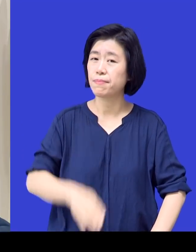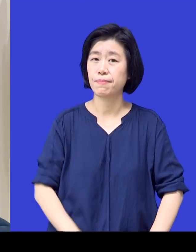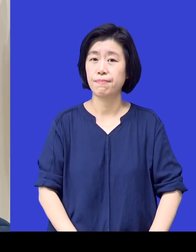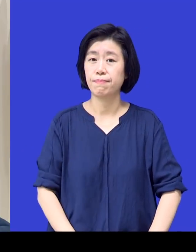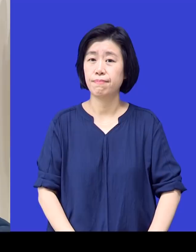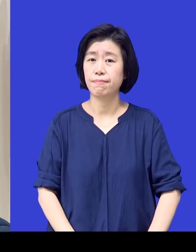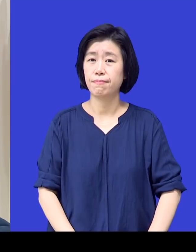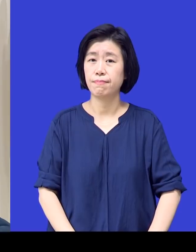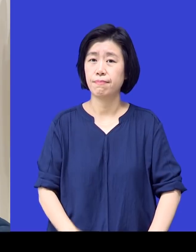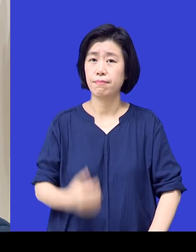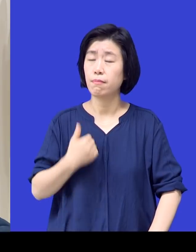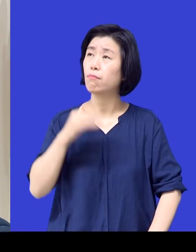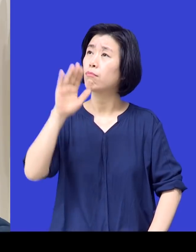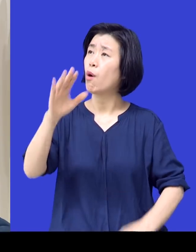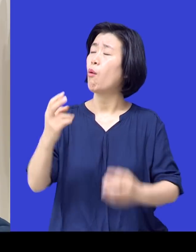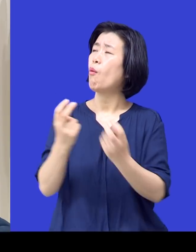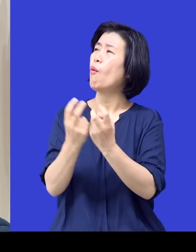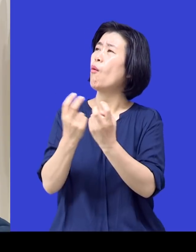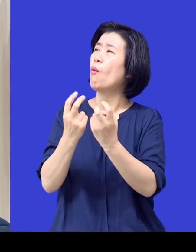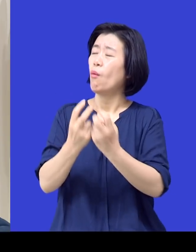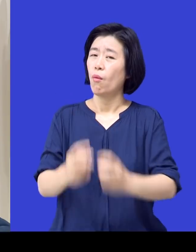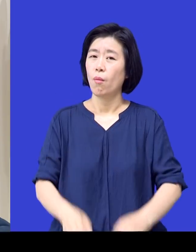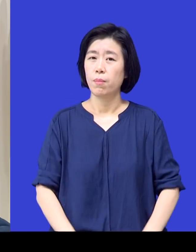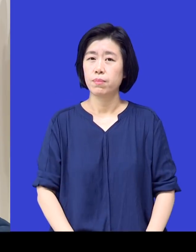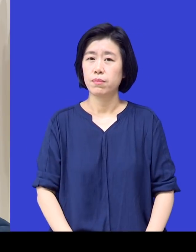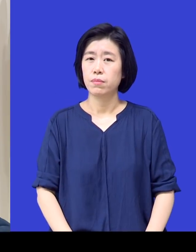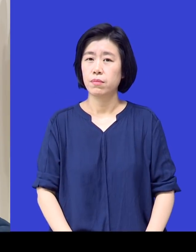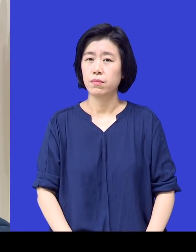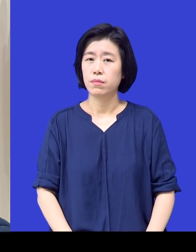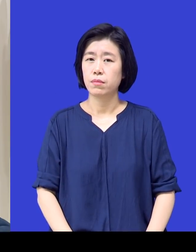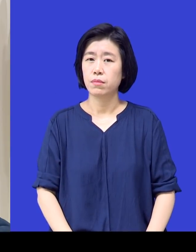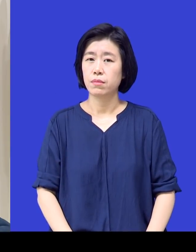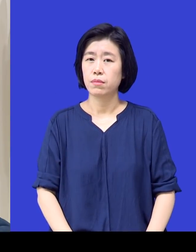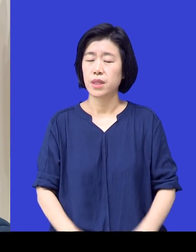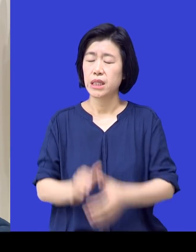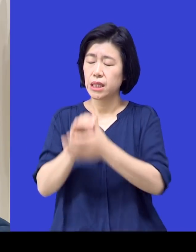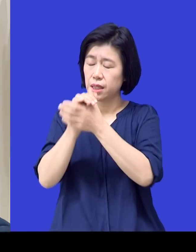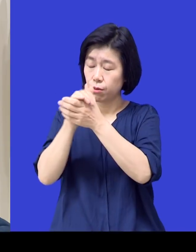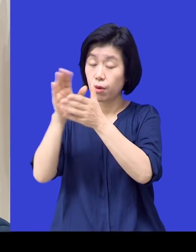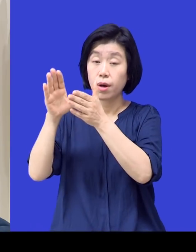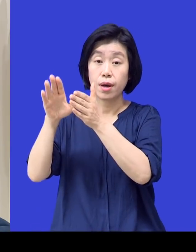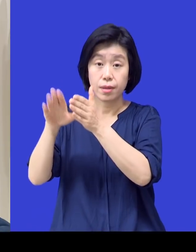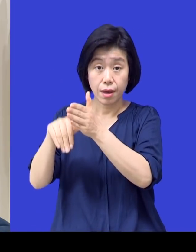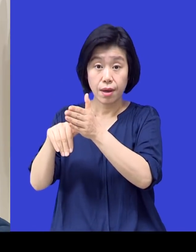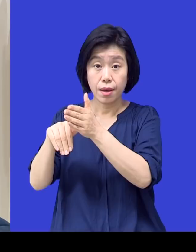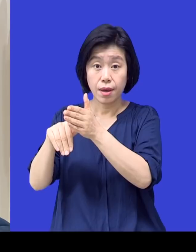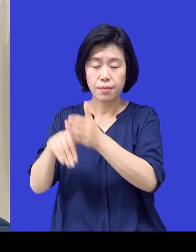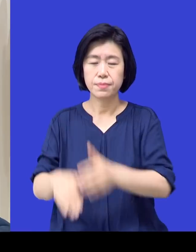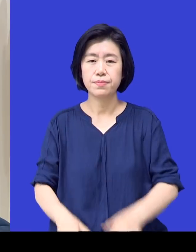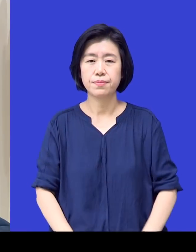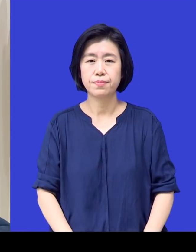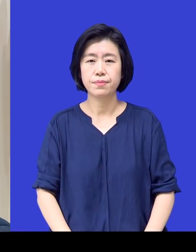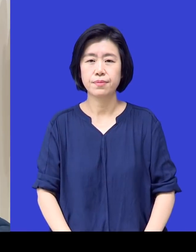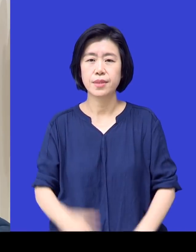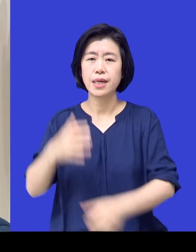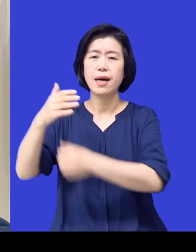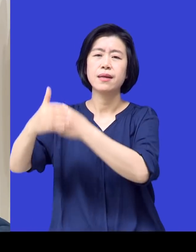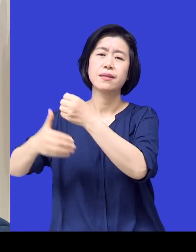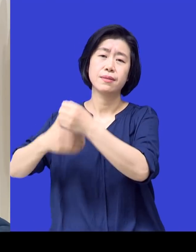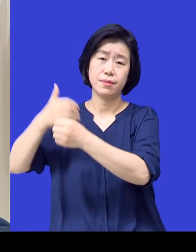나 어떻게 하라는 겁니까? 이러는데 하나님이 저를 기도 가운데 코너로 모시더니